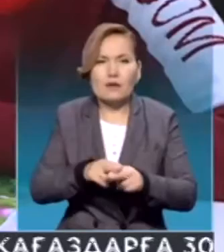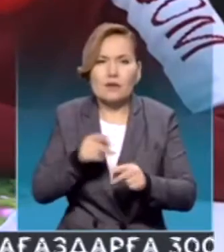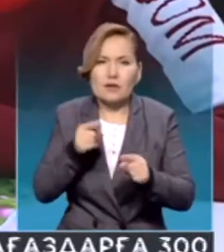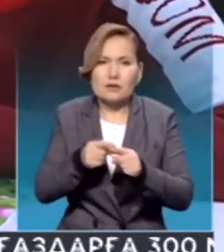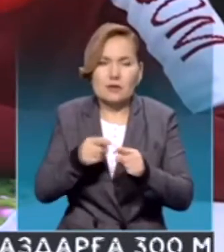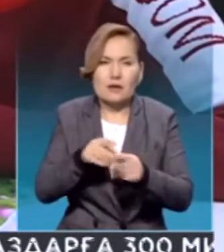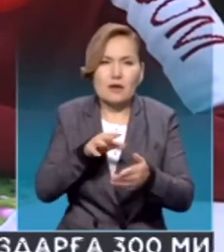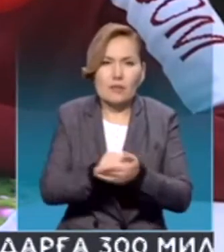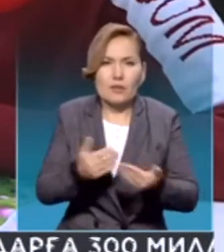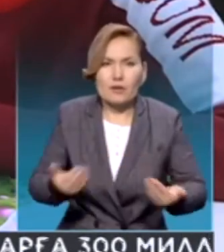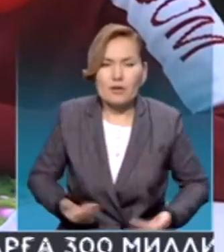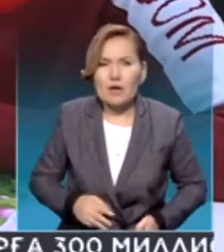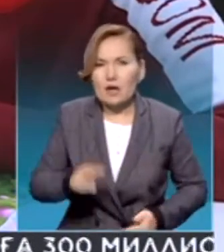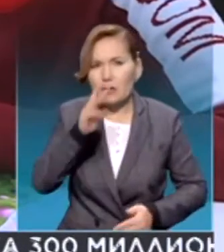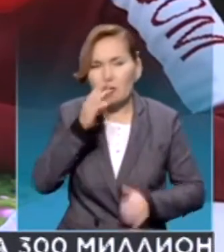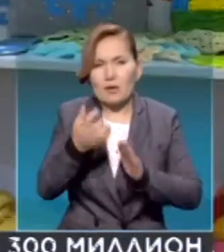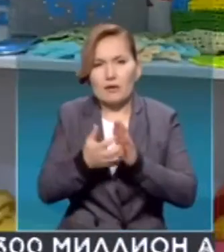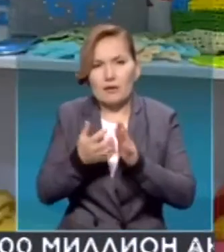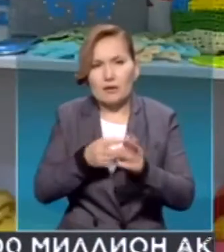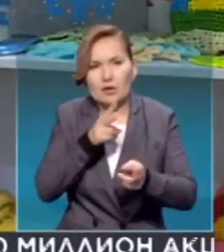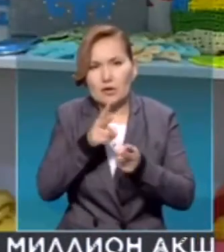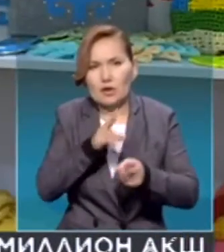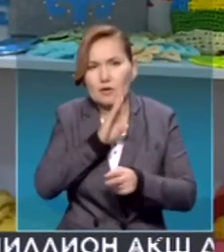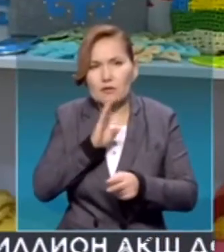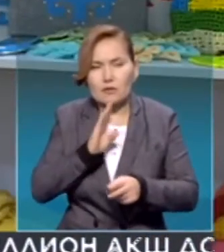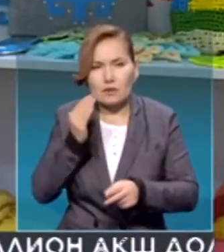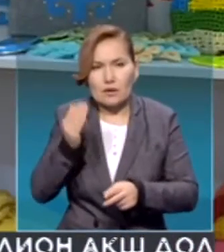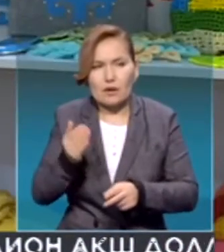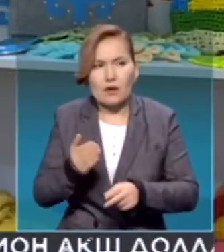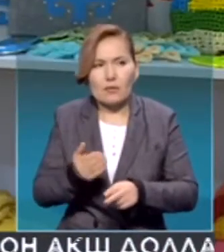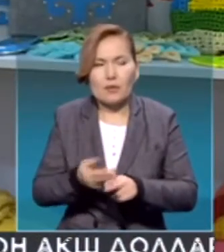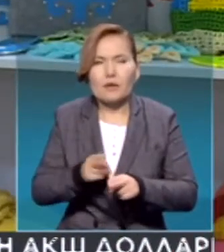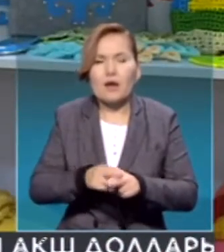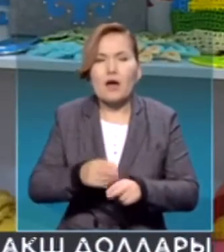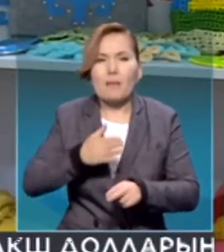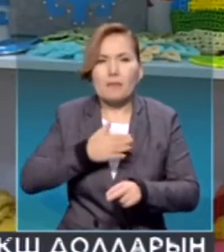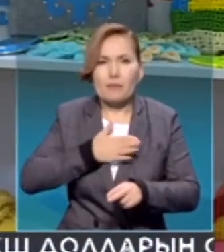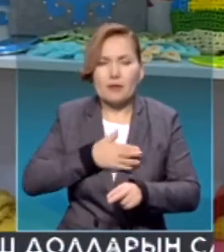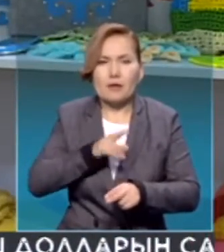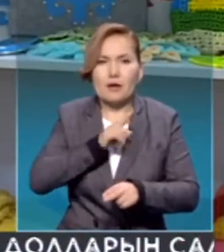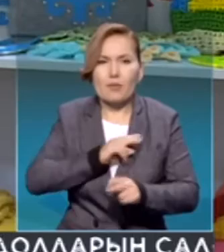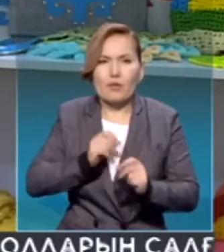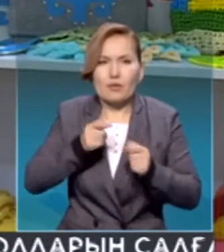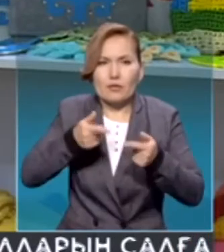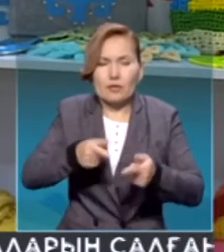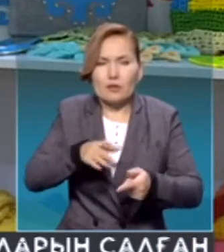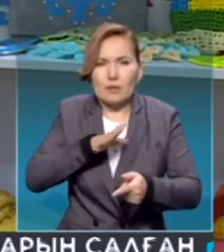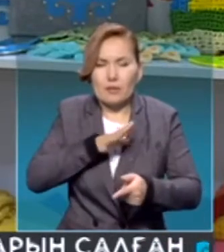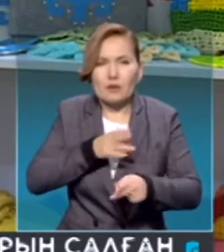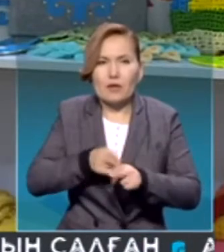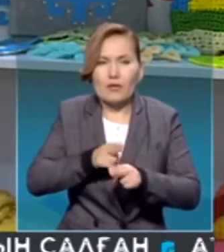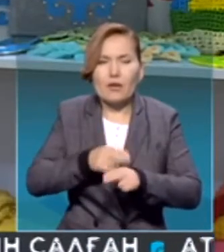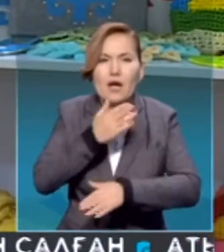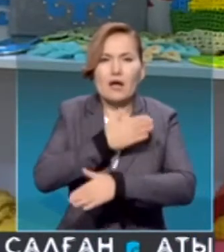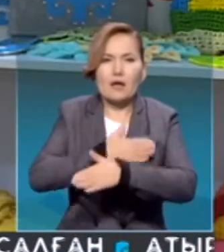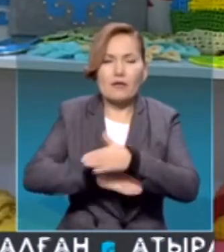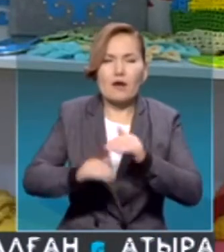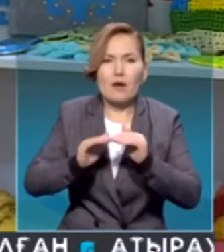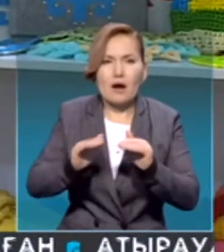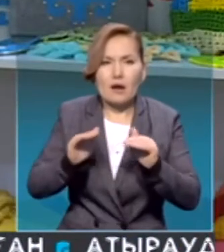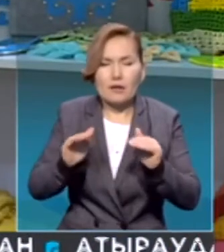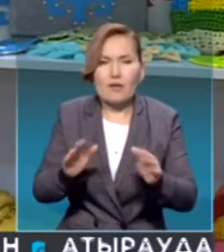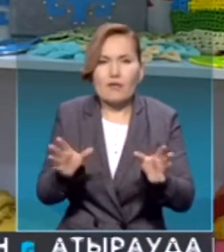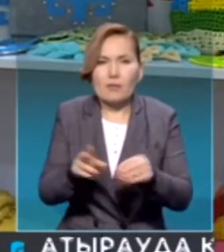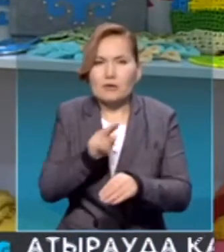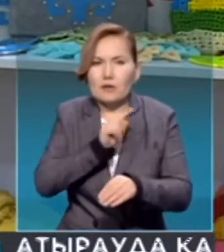Мен осы салаға келген күні өте қорқыныш пайда болды менде. Мен осындай жандармен жұмыс жасай аламын ба